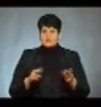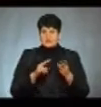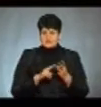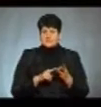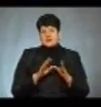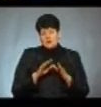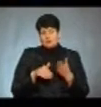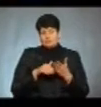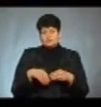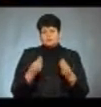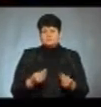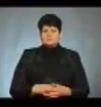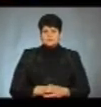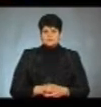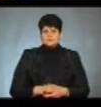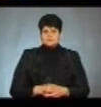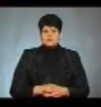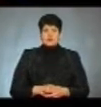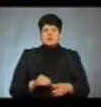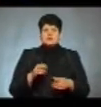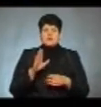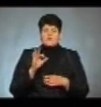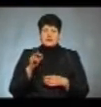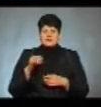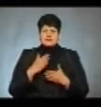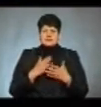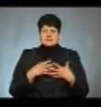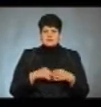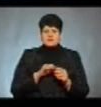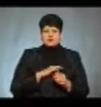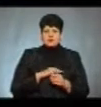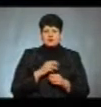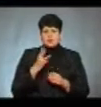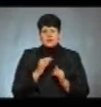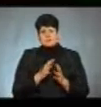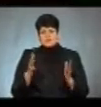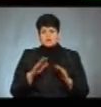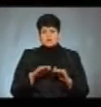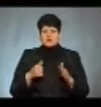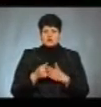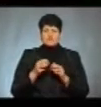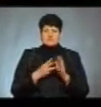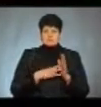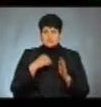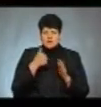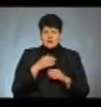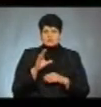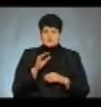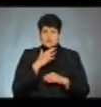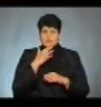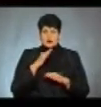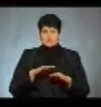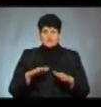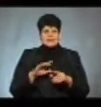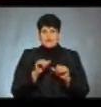буде нарахована. Зі слів Оксани Гобот, на Волині є сім'ї, в яких виховують троє і більше дітей до 18 років, але посвідчення багатодітних